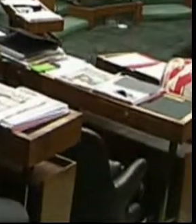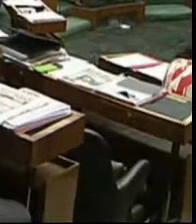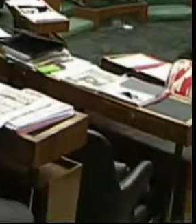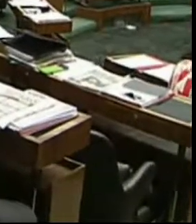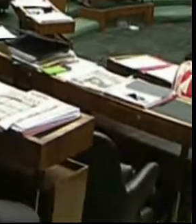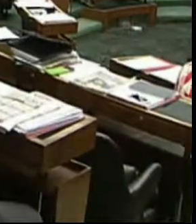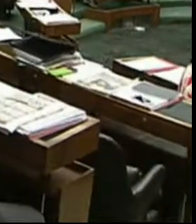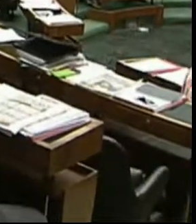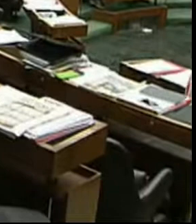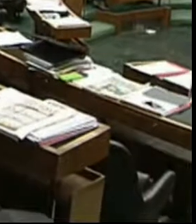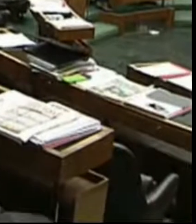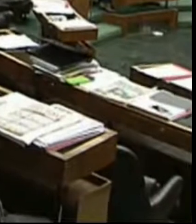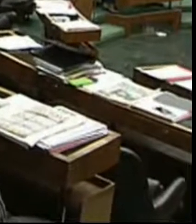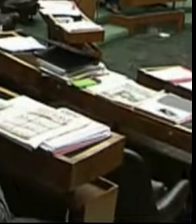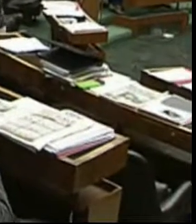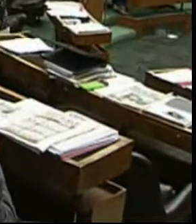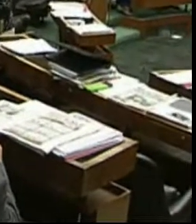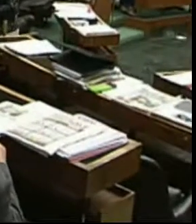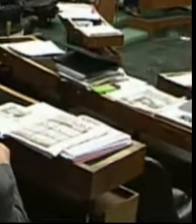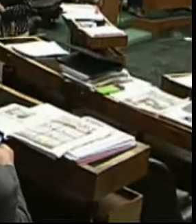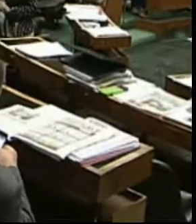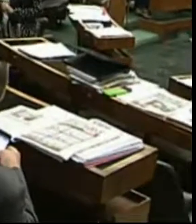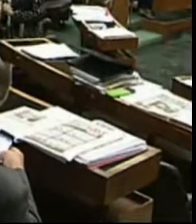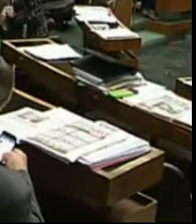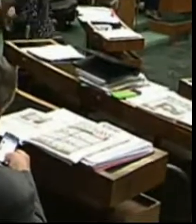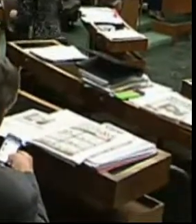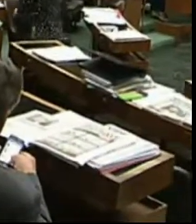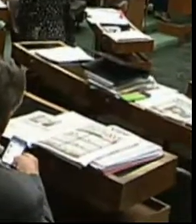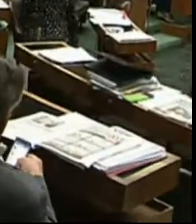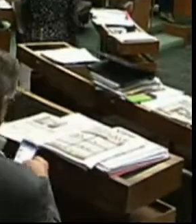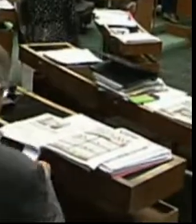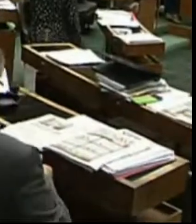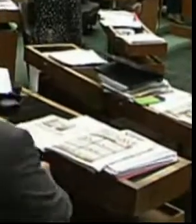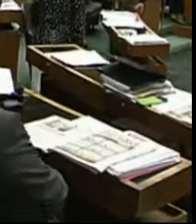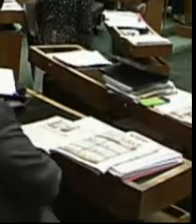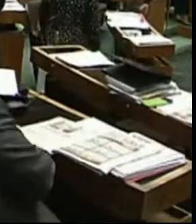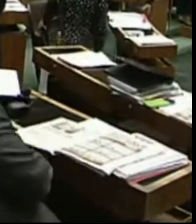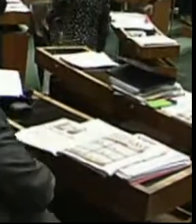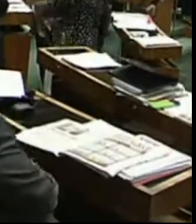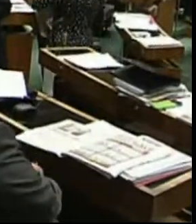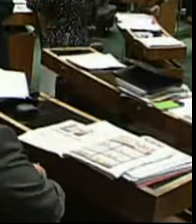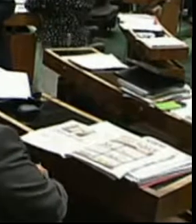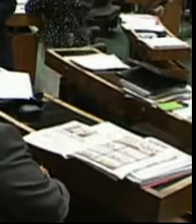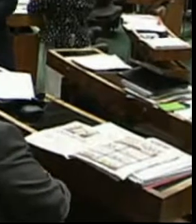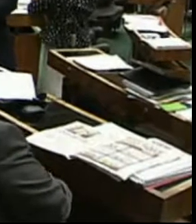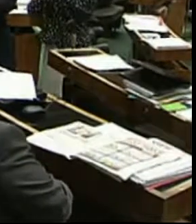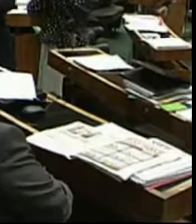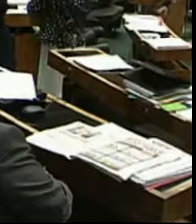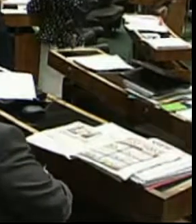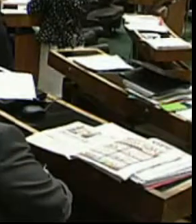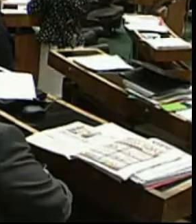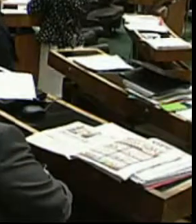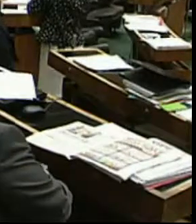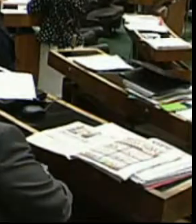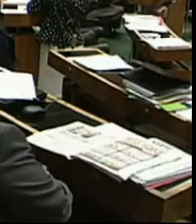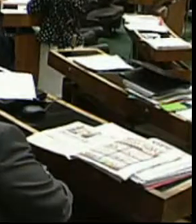sich die Regierung aussprach. Ja, unterdessen läuft nun die Stimmauszählung.